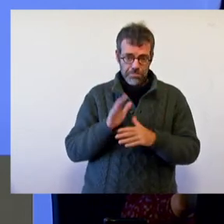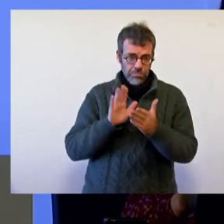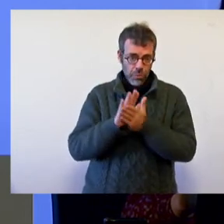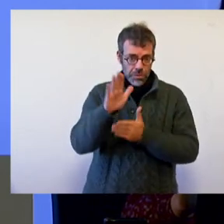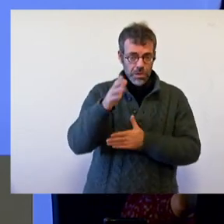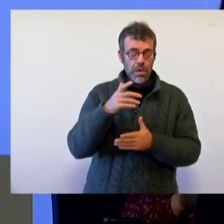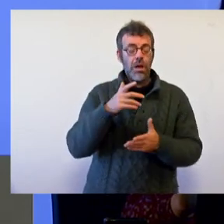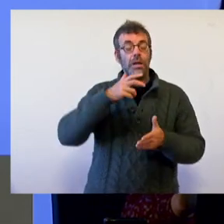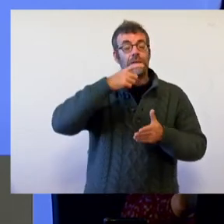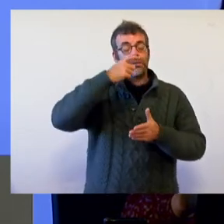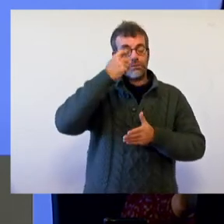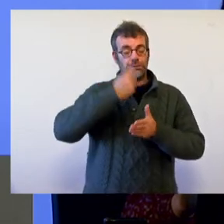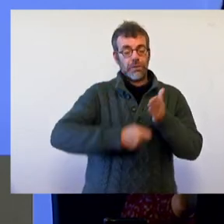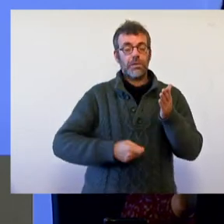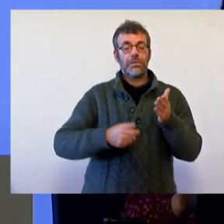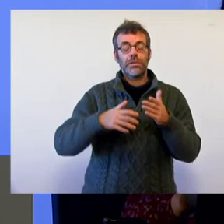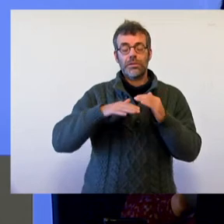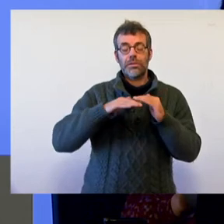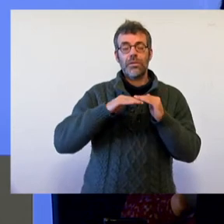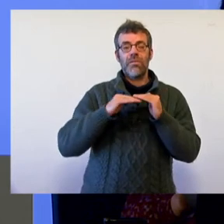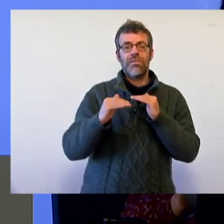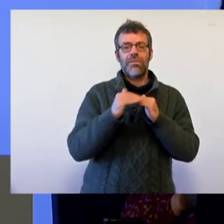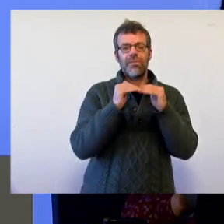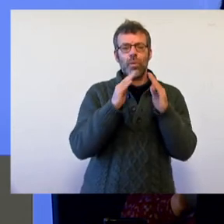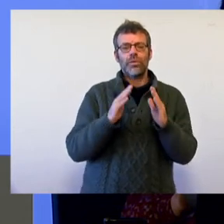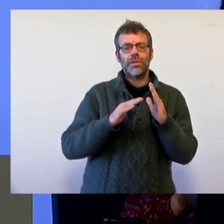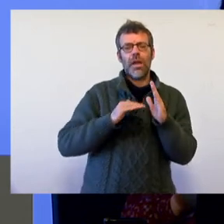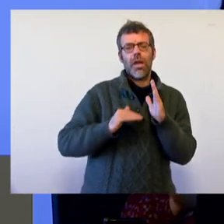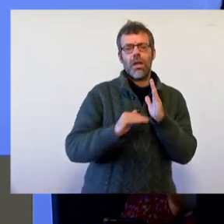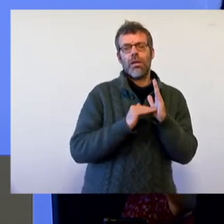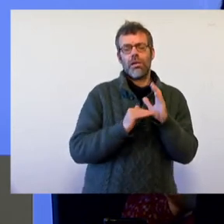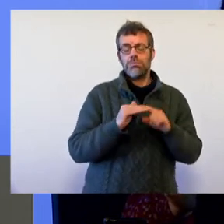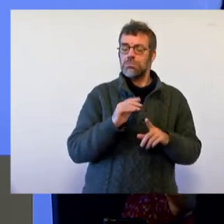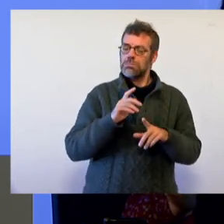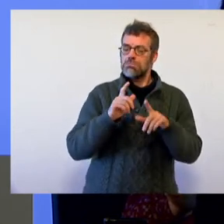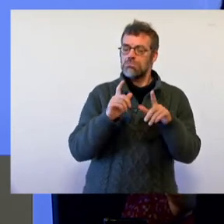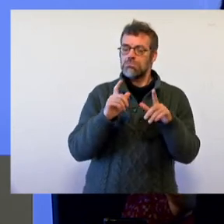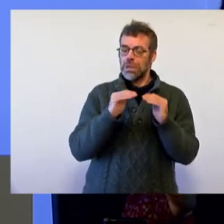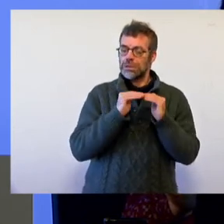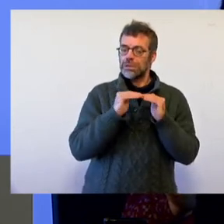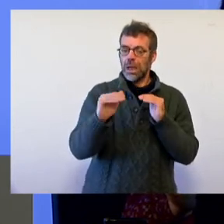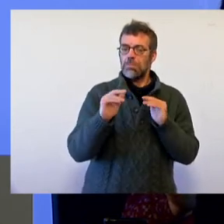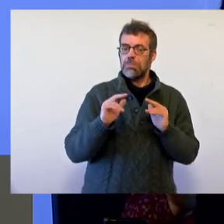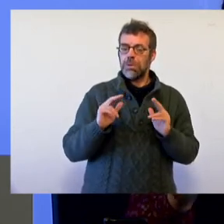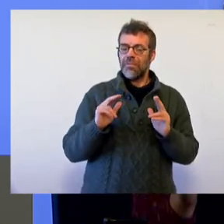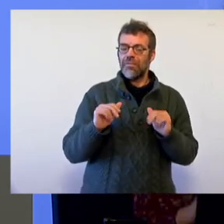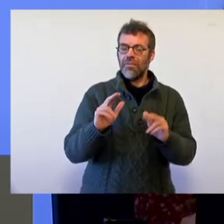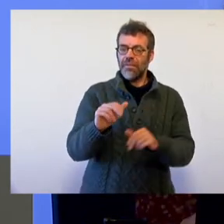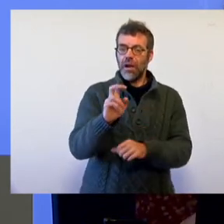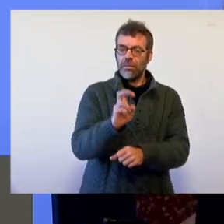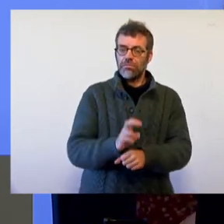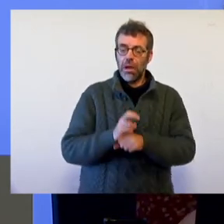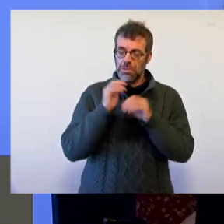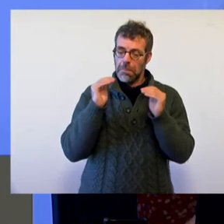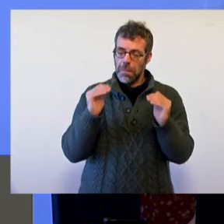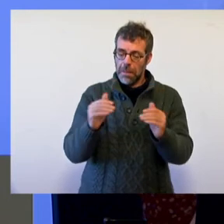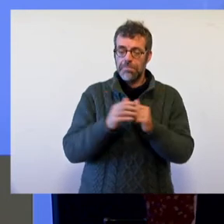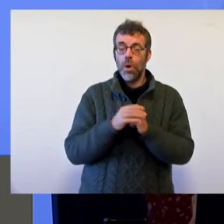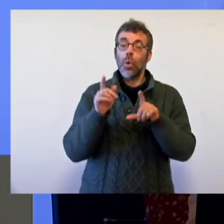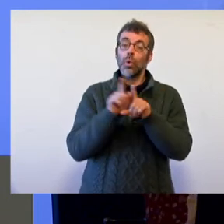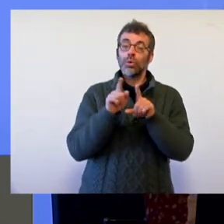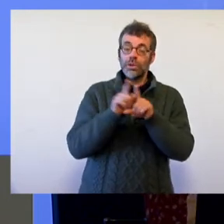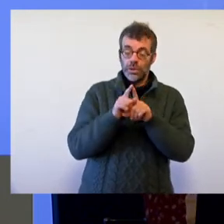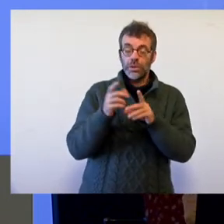foncière, restera stable. Elle restera stable et comme nous allons construire des logements, parce qu'il y en a